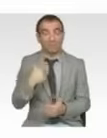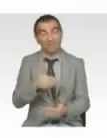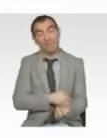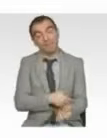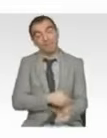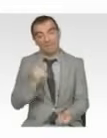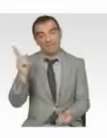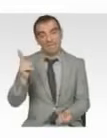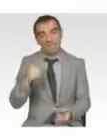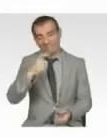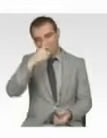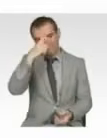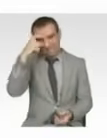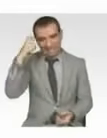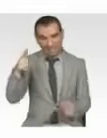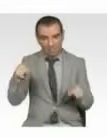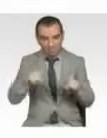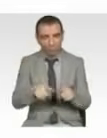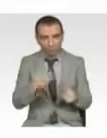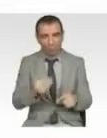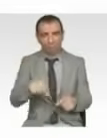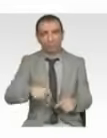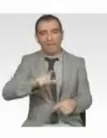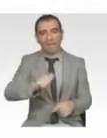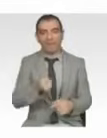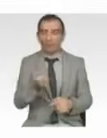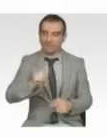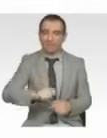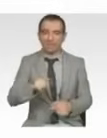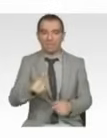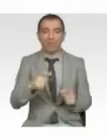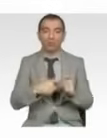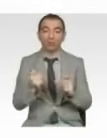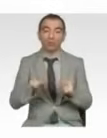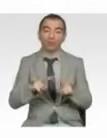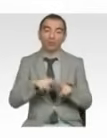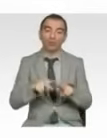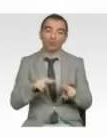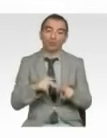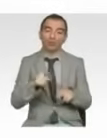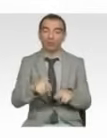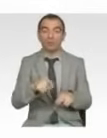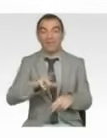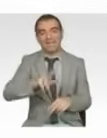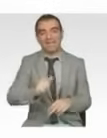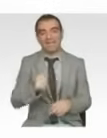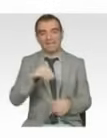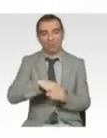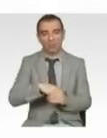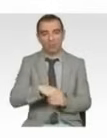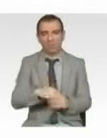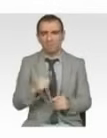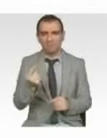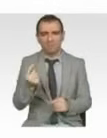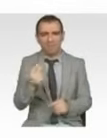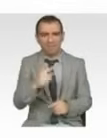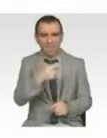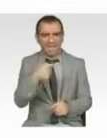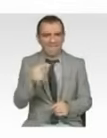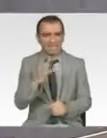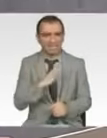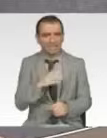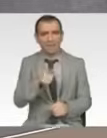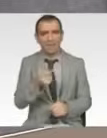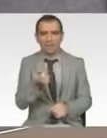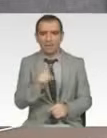İnşallah yaza kavuşursak burada limonatasını da yapalım. İnşallah. Sumaklı limonata. İnşallah. Diğerlerinde birkaç tane eksik kaldı. Onları da yapmaya devam